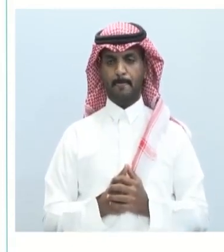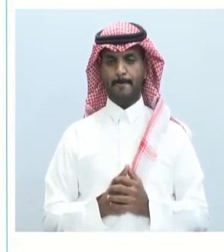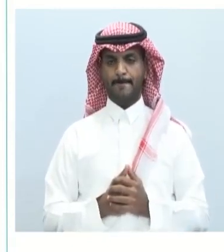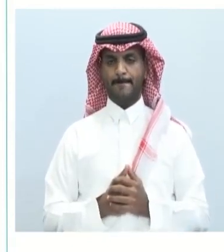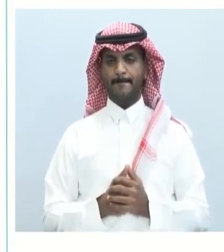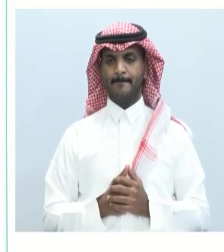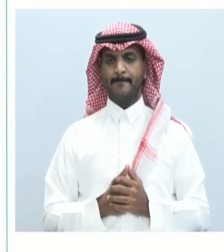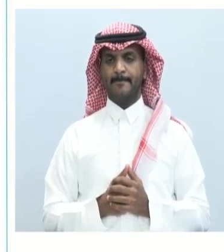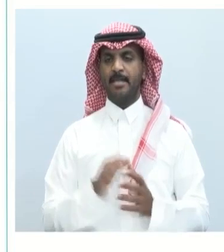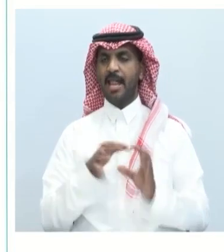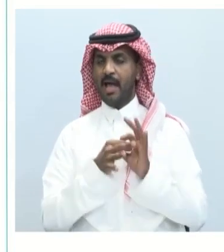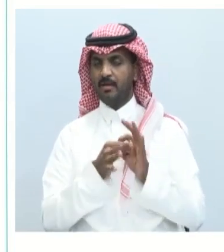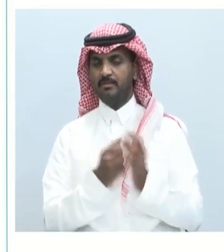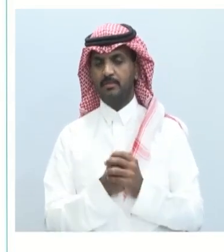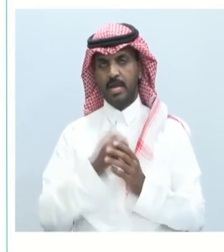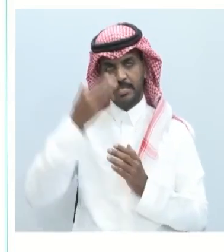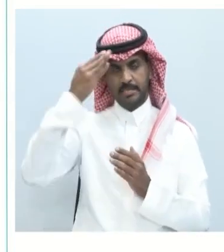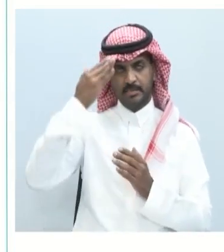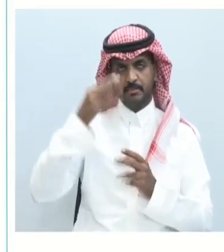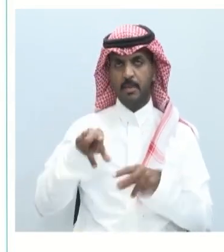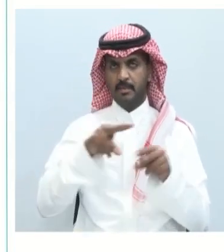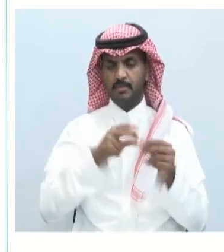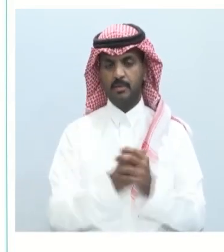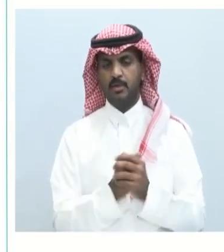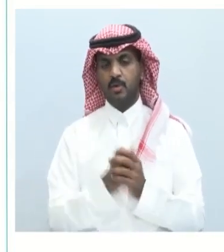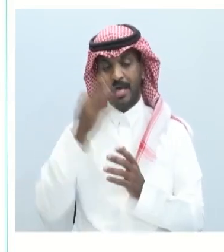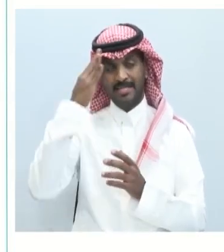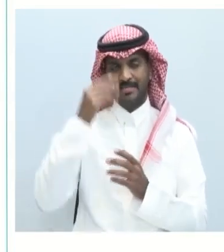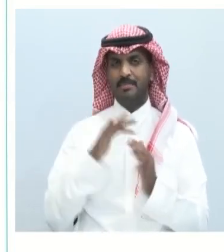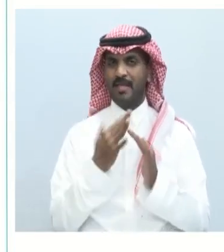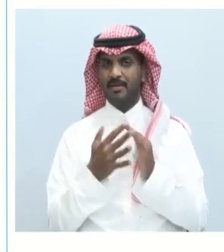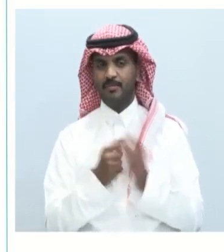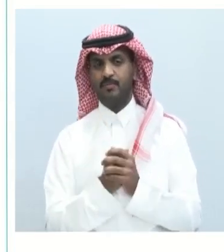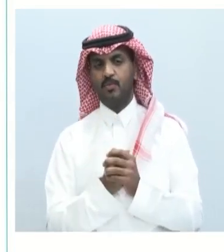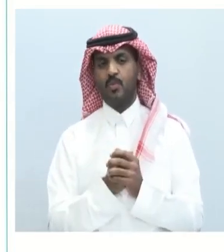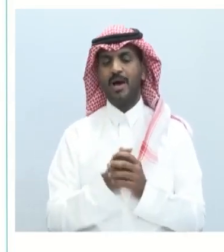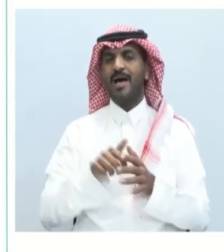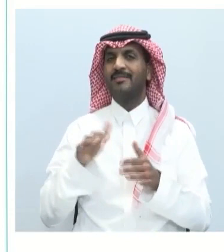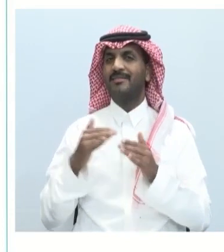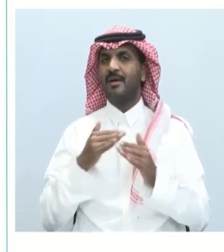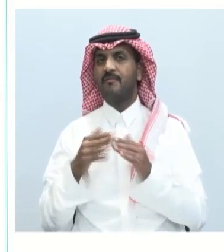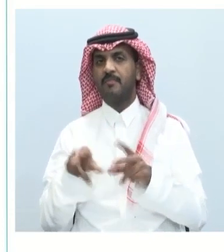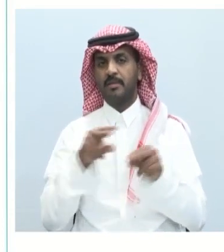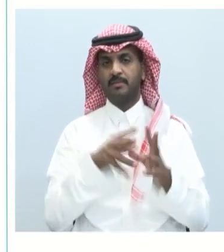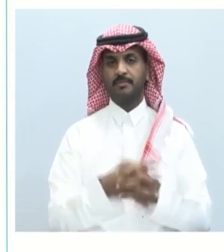علاقات الجداول علاقه راس براس علاقه راس باطراف وعلاقه اطراف باطراف